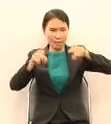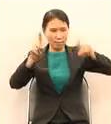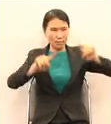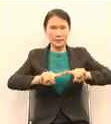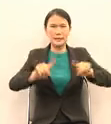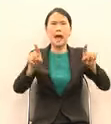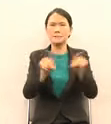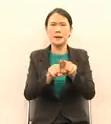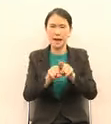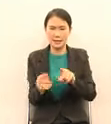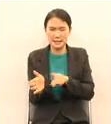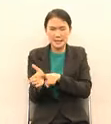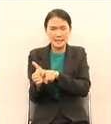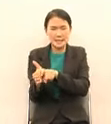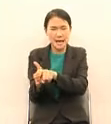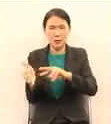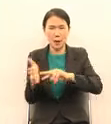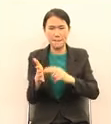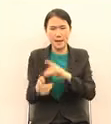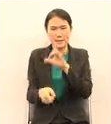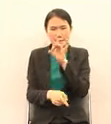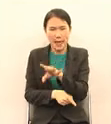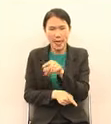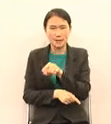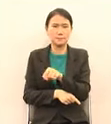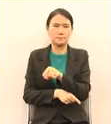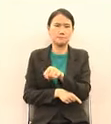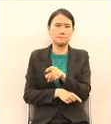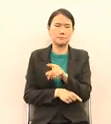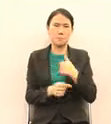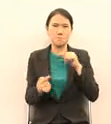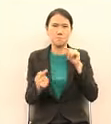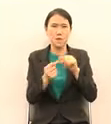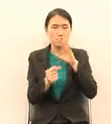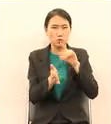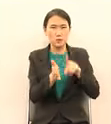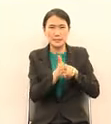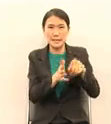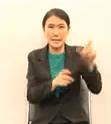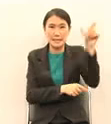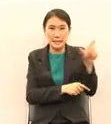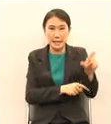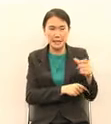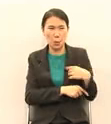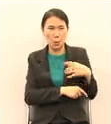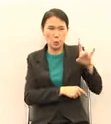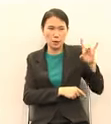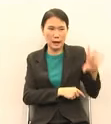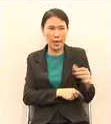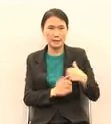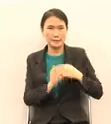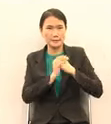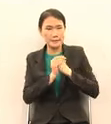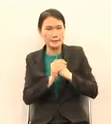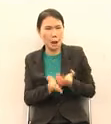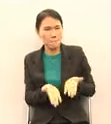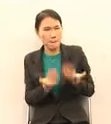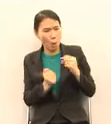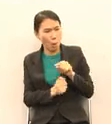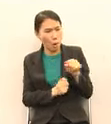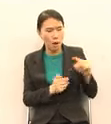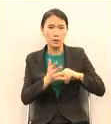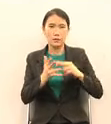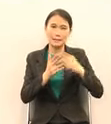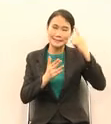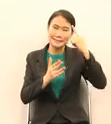ๆเหมือนเชื้อบางเชื้ออาจจะรุนแรงมีคนพูดถึงว่าเชื้อที่อิตาลีอาจจะรุนแรงกว่าเชื้อที่ประเทศจีนหรือเปล่าเลยทำให้